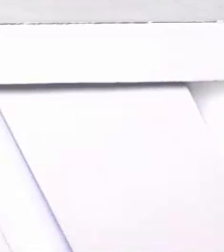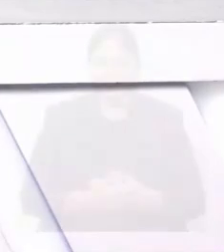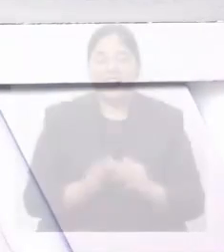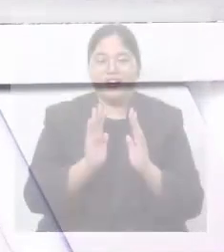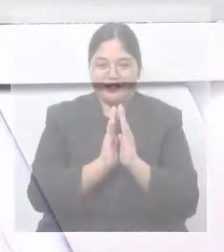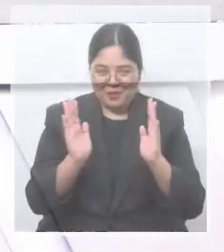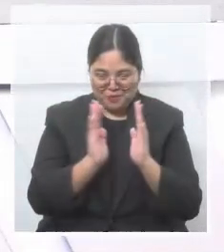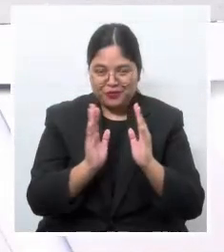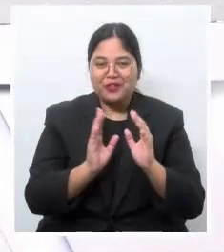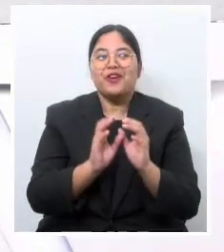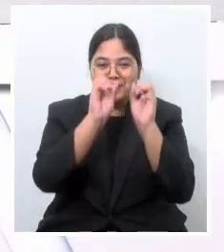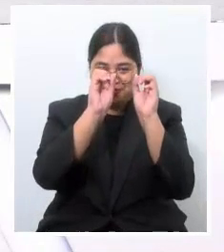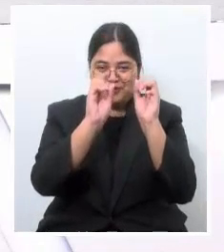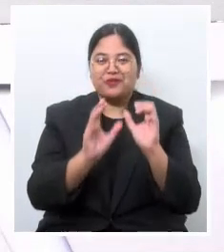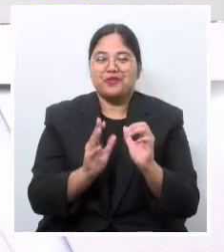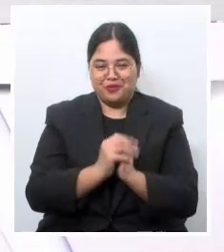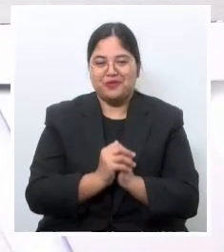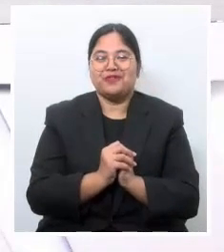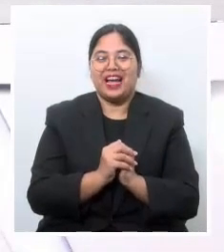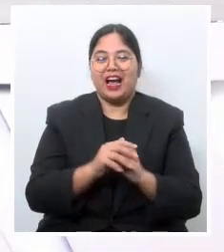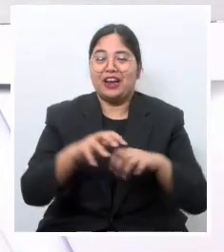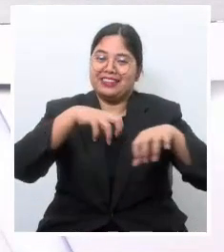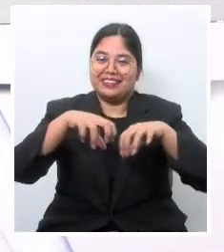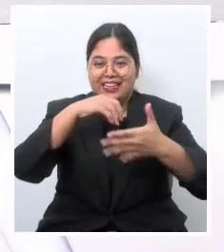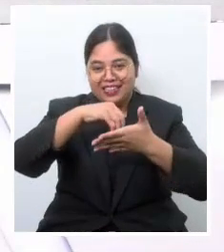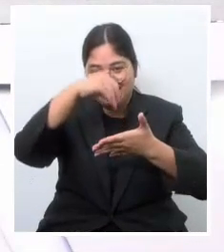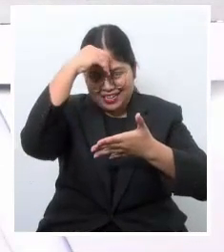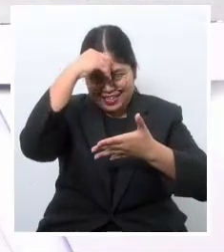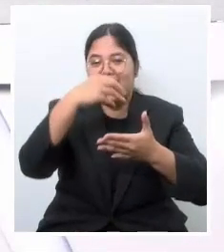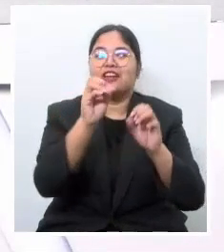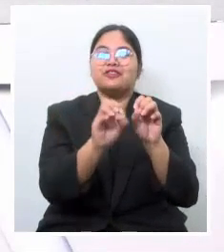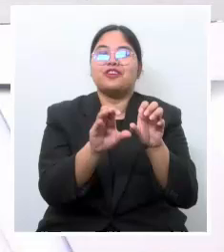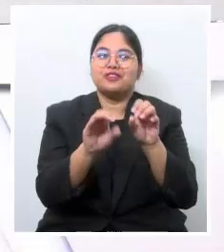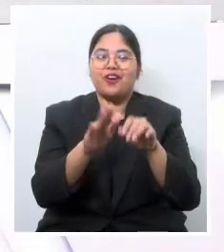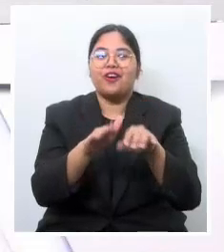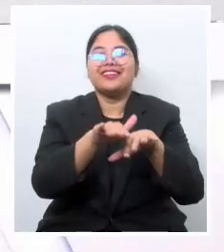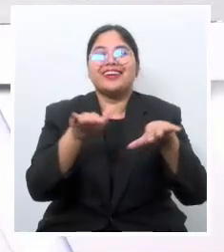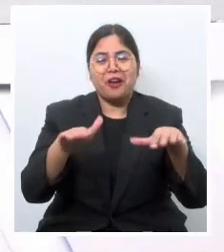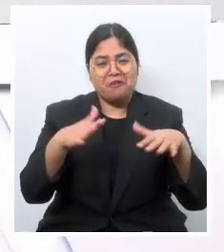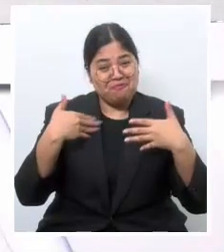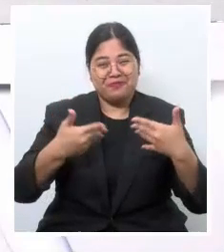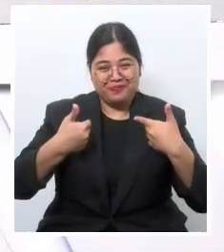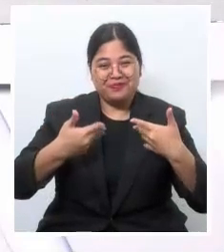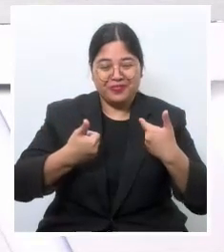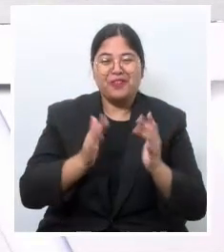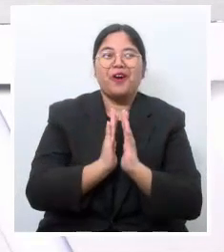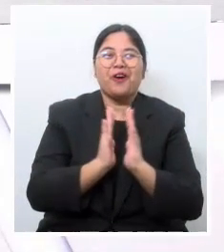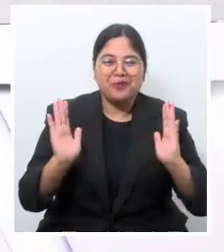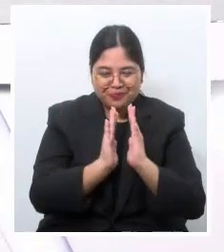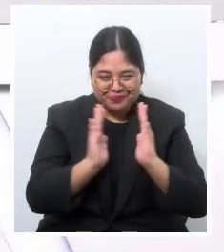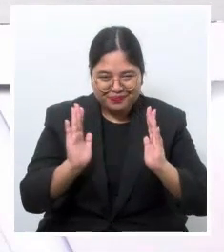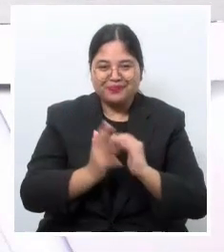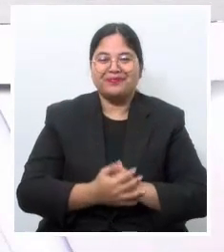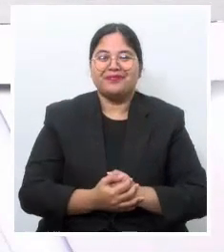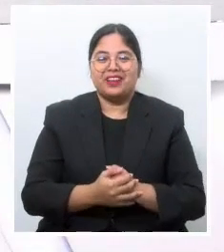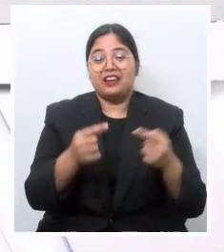ขอบคุณครูเอิร์ดนะคะกับบอดี้พารการจัดการเรียนการสอนที่บอกเลยว่าสนุกสนานมากๆเลยนะคะขอบคุณมากๆเลยค่ะเรา